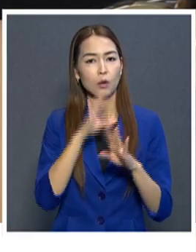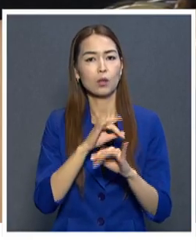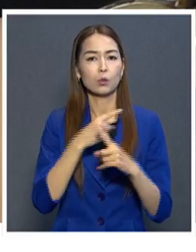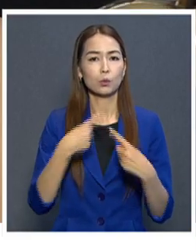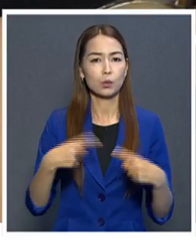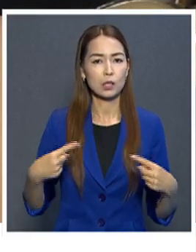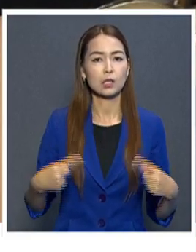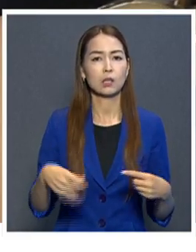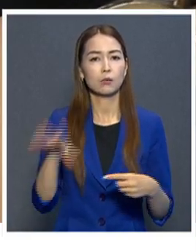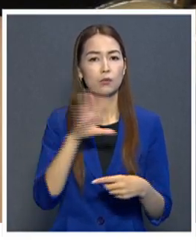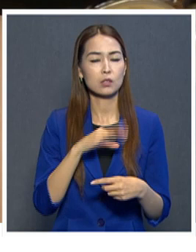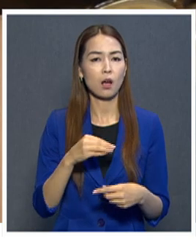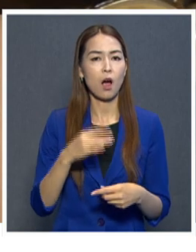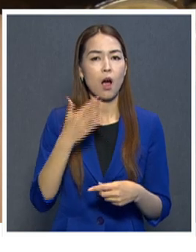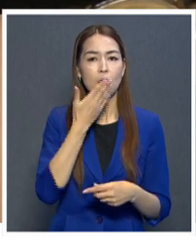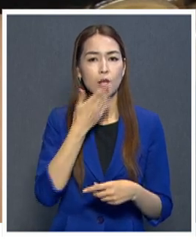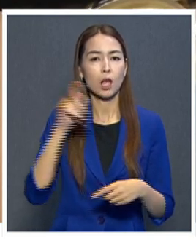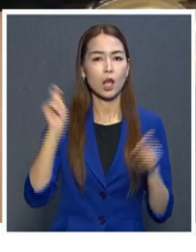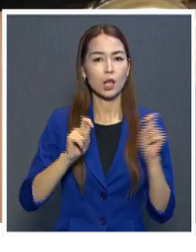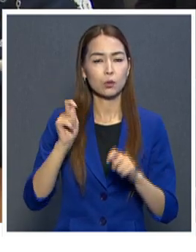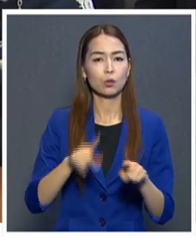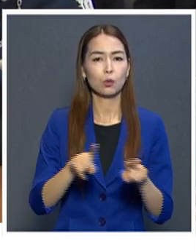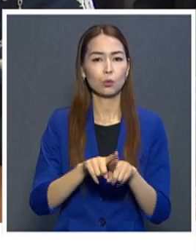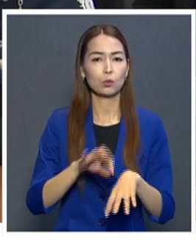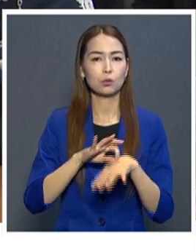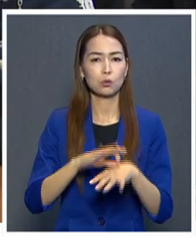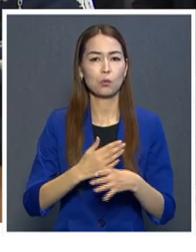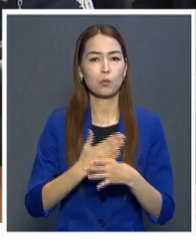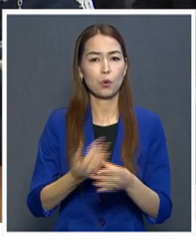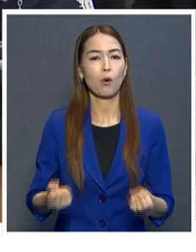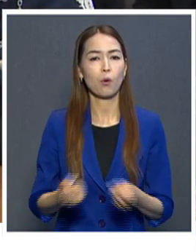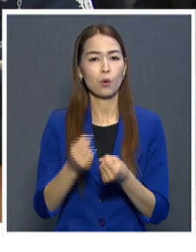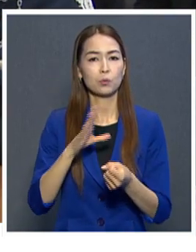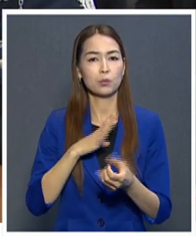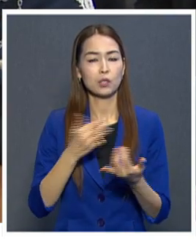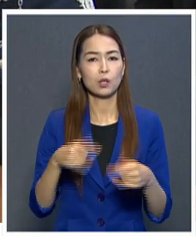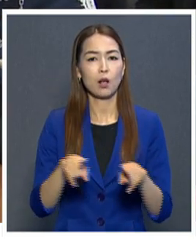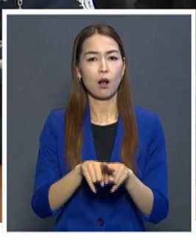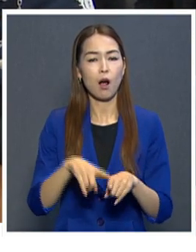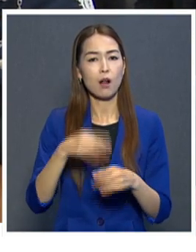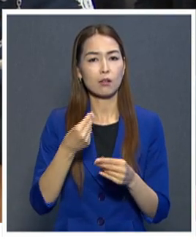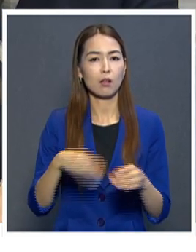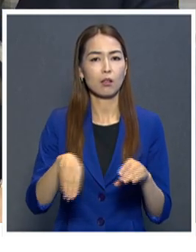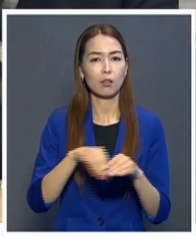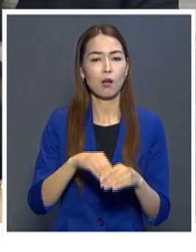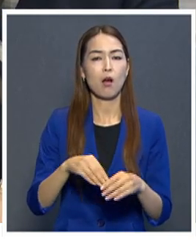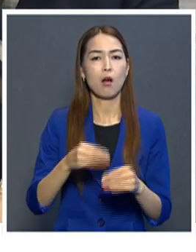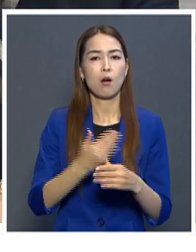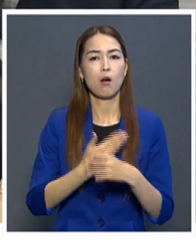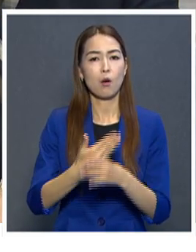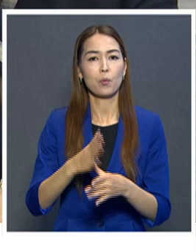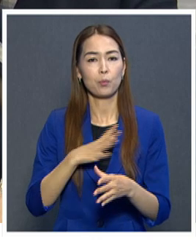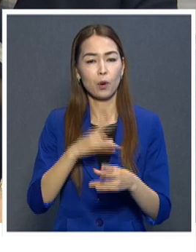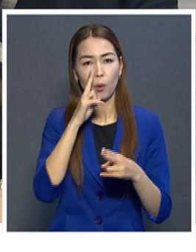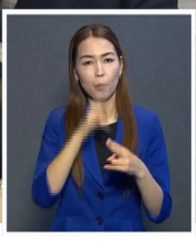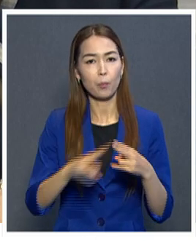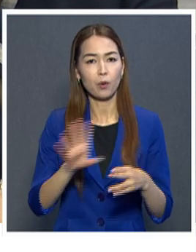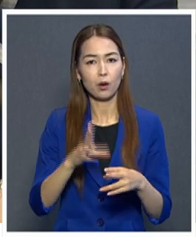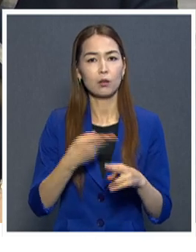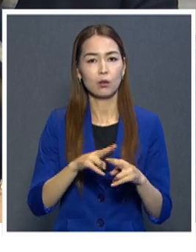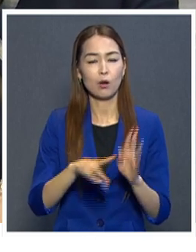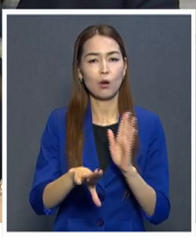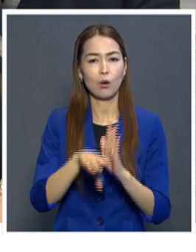жүрген шетелдік кәсіпкерлерге де тиімді. Атап айтсақ, ел дамуына қаржы салған инвесторларды жоғалтып алмау үшін осы сайлаудың